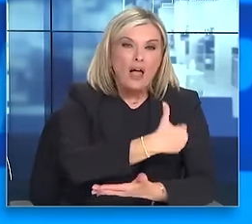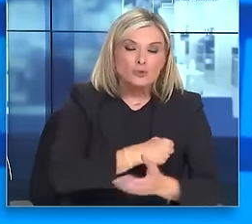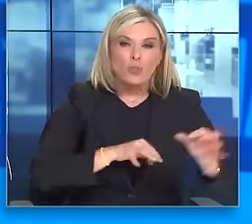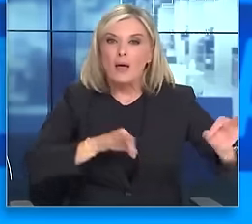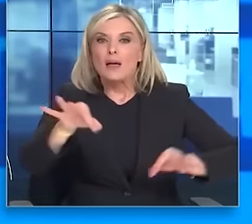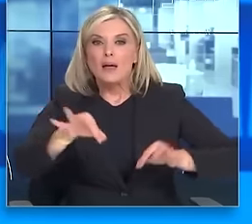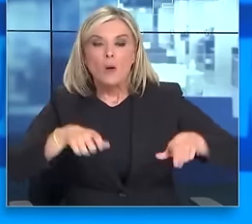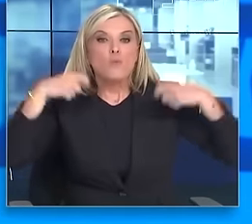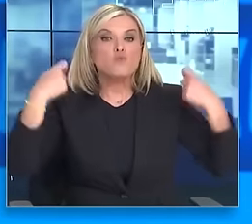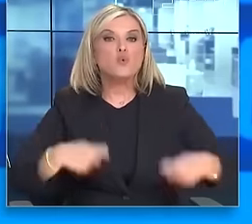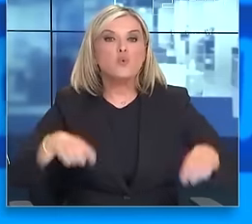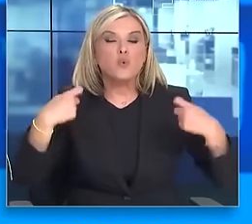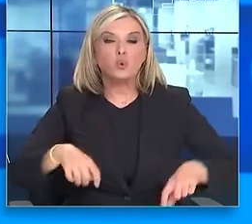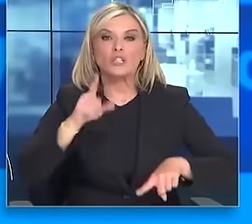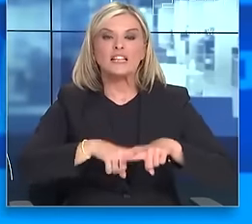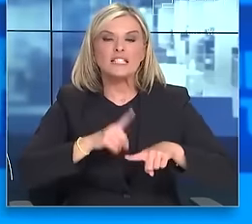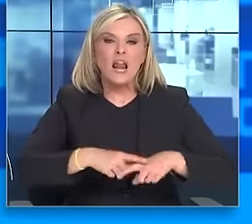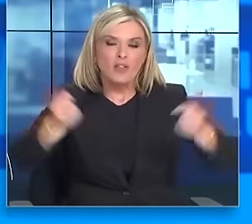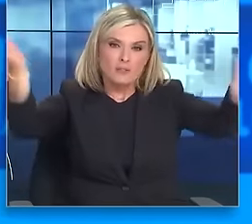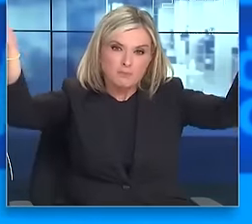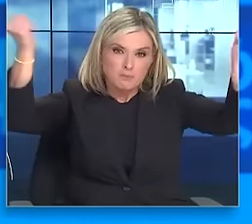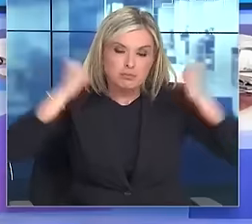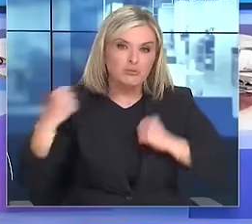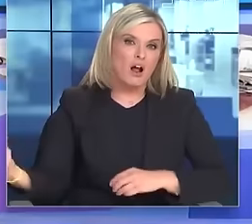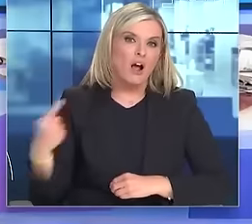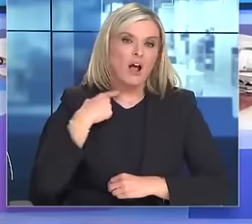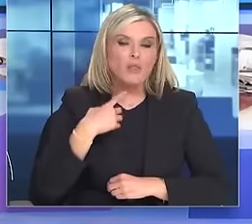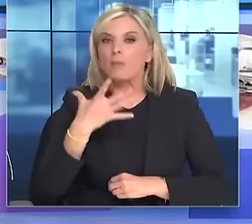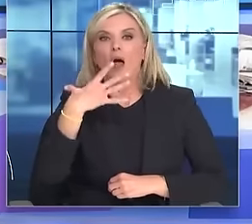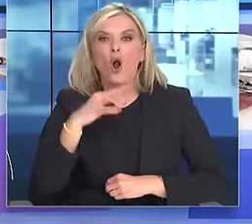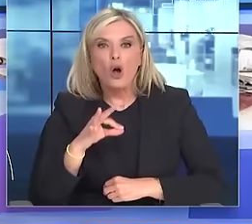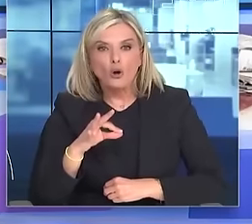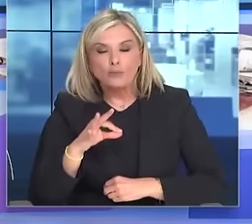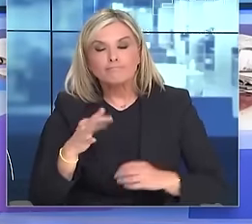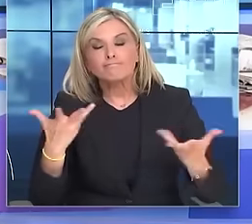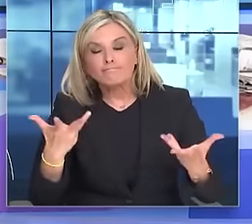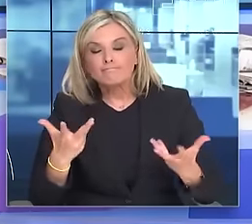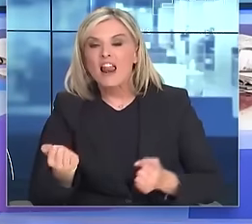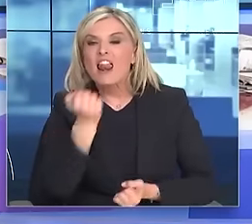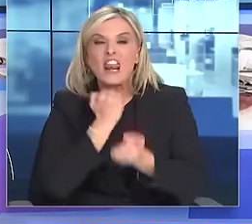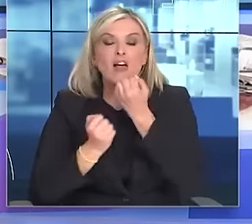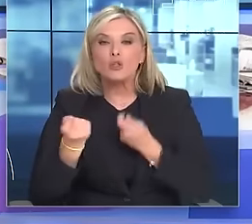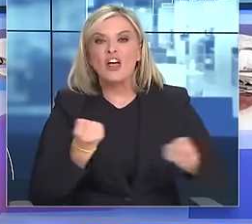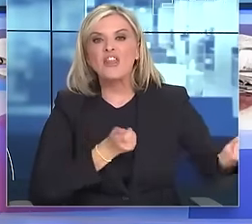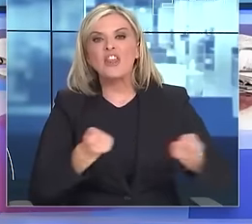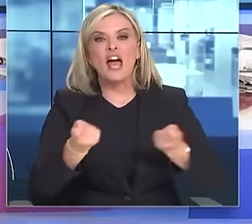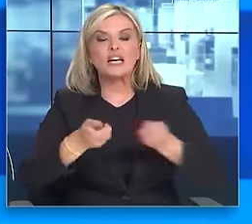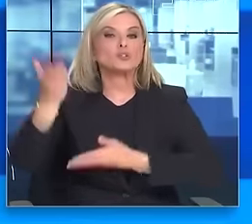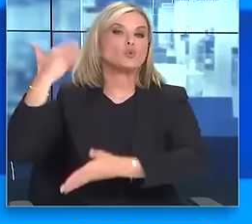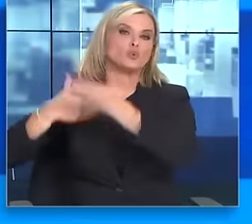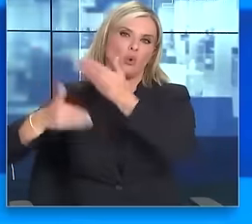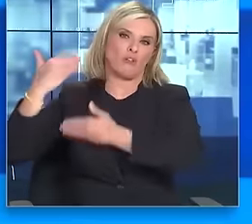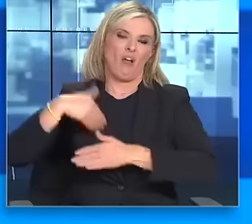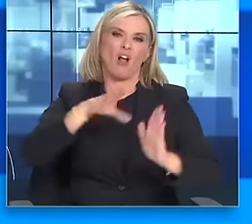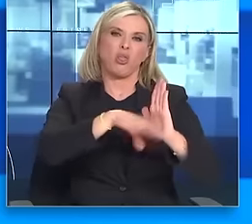λόγους. Και δυστυχώς η κρίση παρατάθηκε επειδή υποκύψαμε στο λαϊκισμό. Και ένας από τους λόγους που δίνω πολιτικό πρόταγμα σε αυτήν τη μάχη είναι γιατί δεν